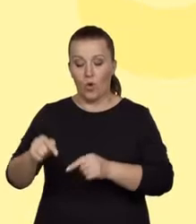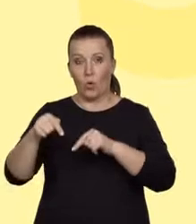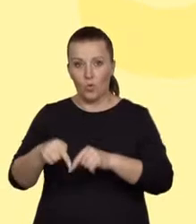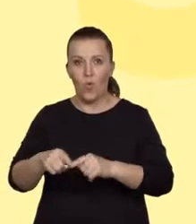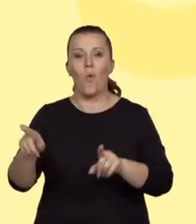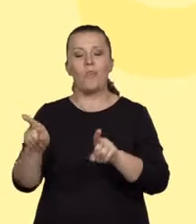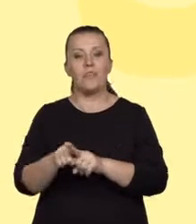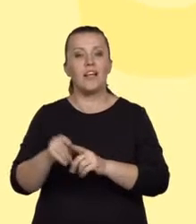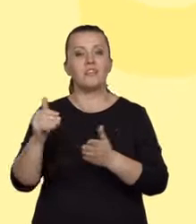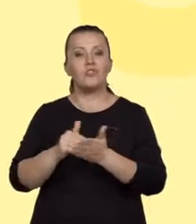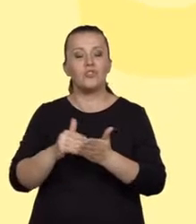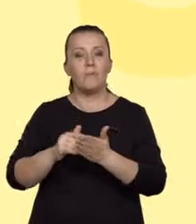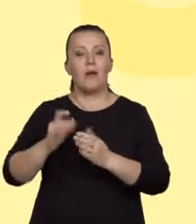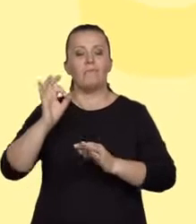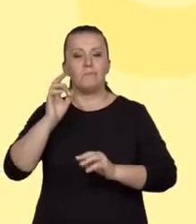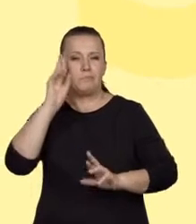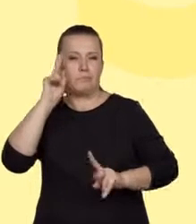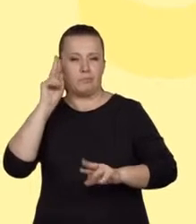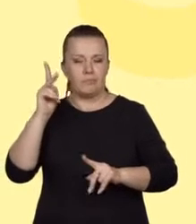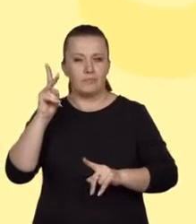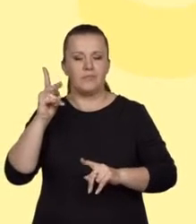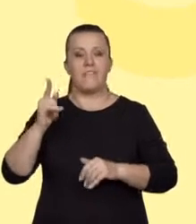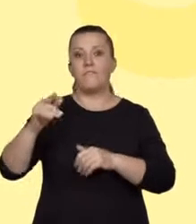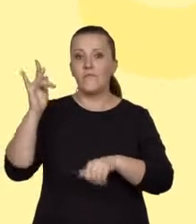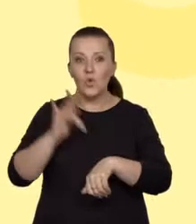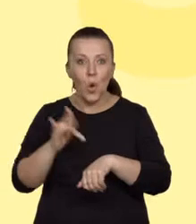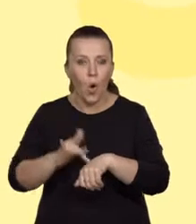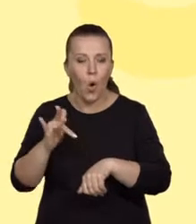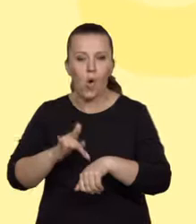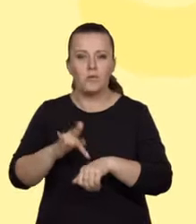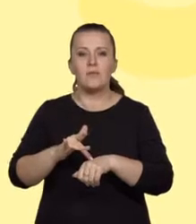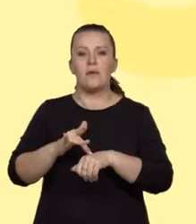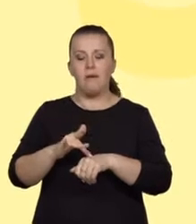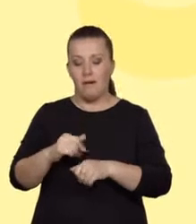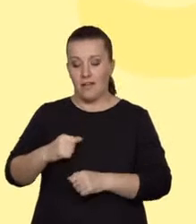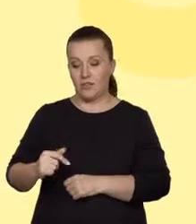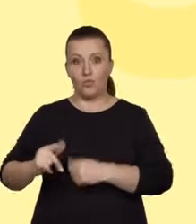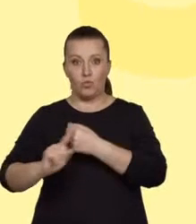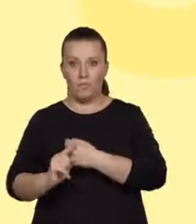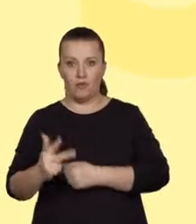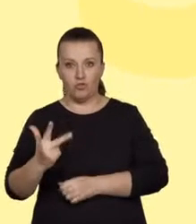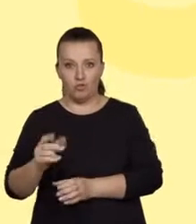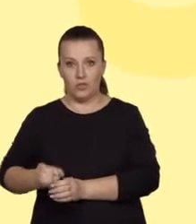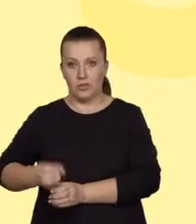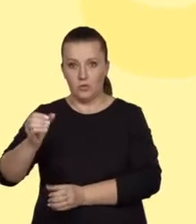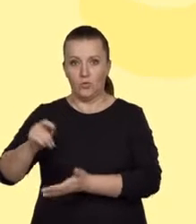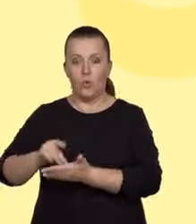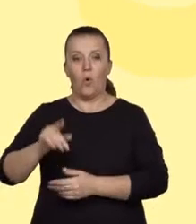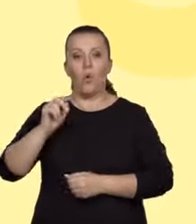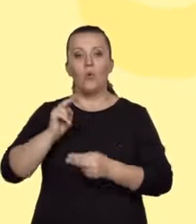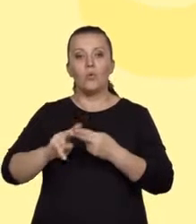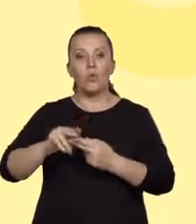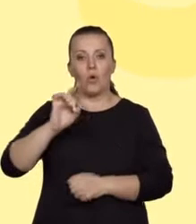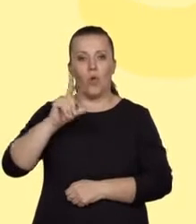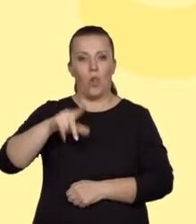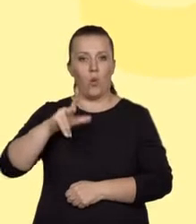prawidłowa interpretacja obserwacji pozwala nam wyciągnąć wniosek, że w naczyniu trzecim mamy do czynienia z roztworem glukozy. W